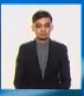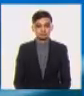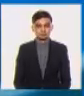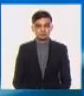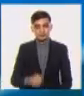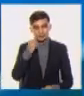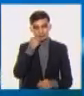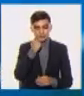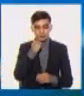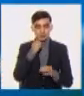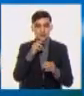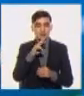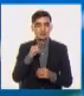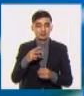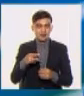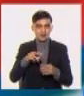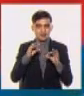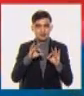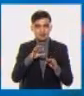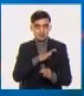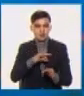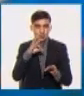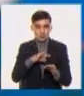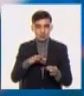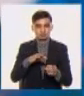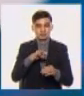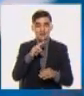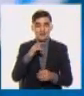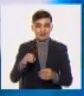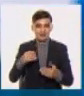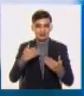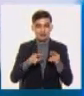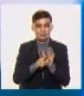Спасибо. Наталья Раем рассказала о ситуации с ослаблением карантина в мире.